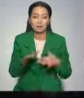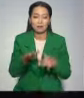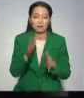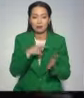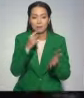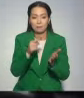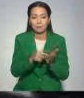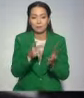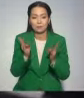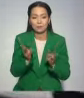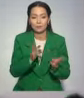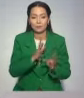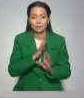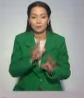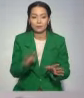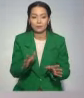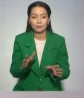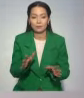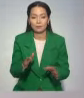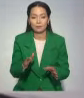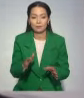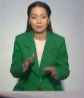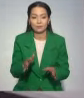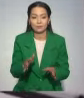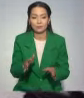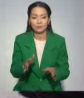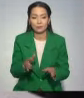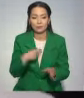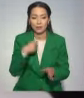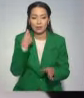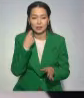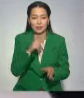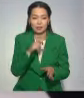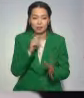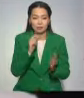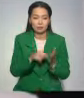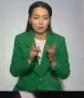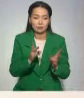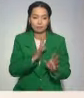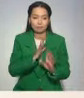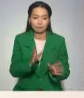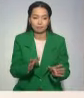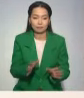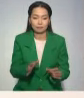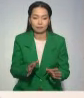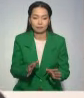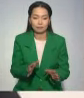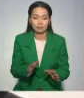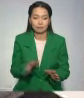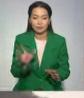попадал Я уже 66 ни разу не попадал чтобы кого-то звать на помощь